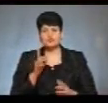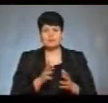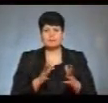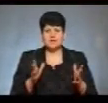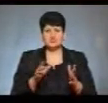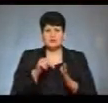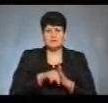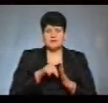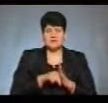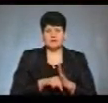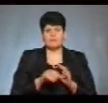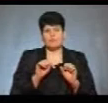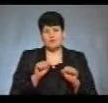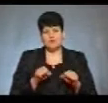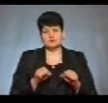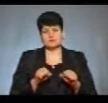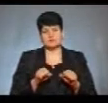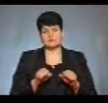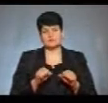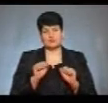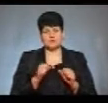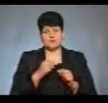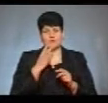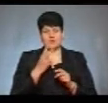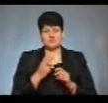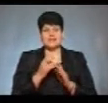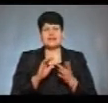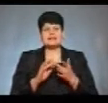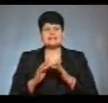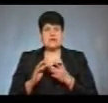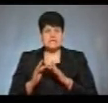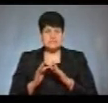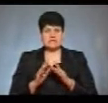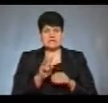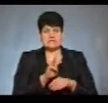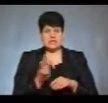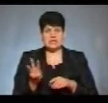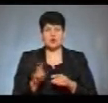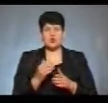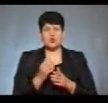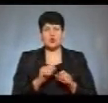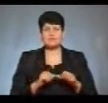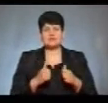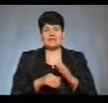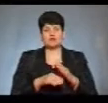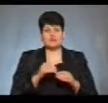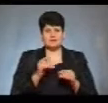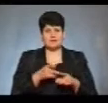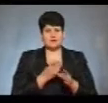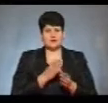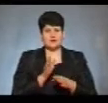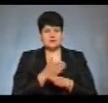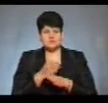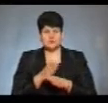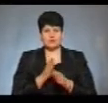предметно програми можна, наприклад, побачити в нас на сайті комітету виборців. Вони розібрані, всі програми кандидатів по напрямках, по,